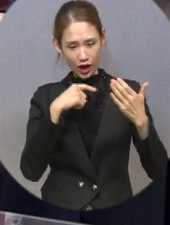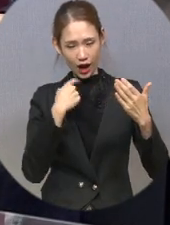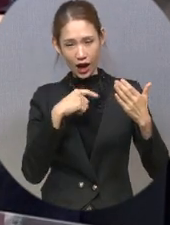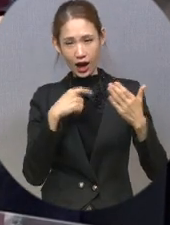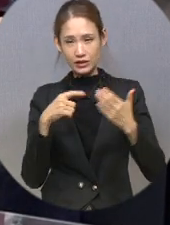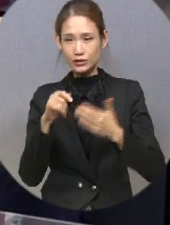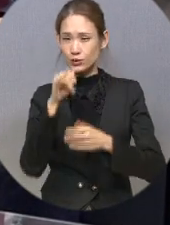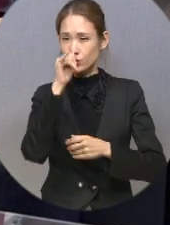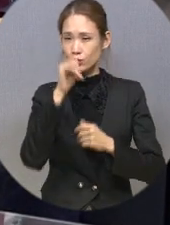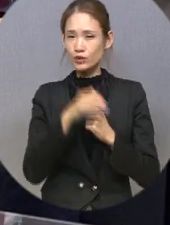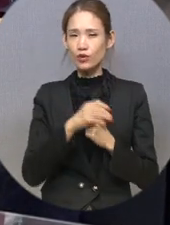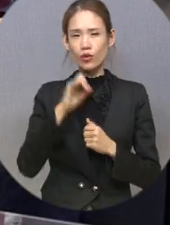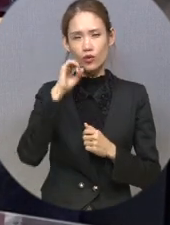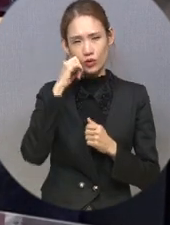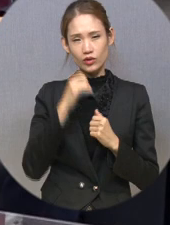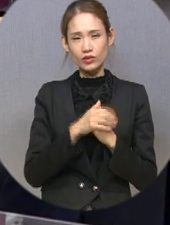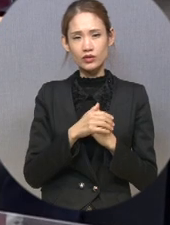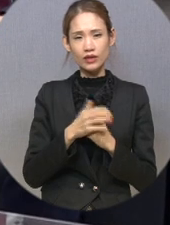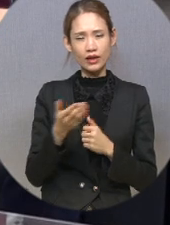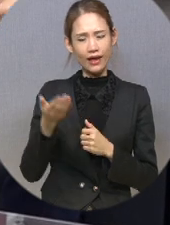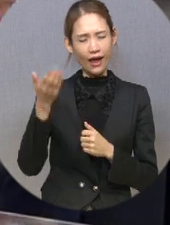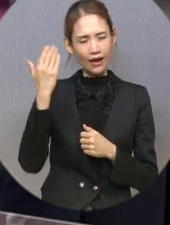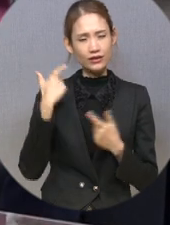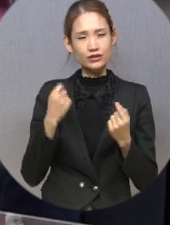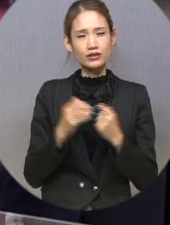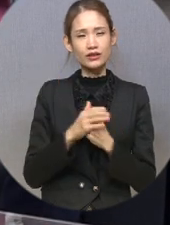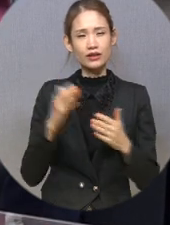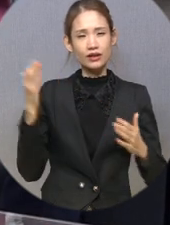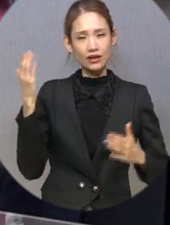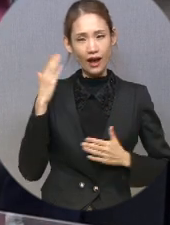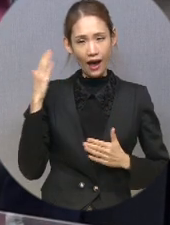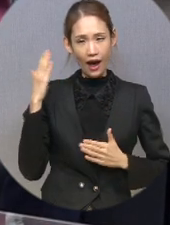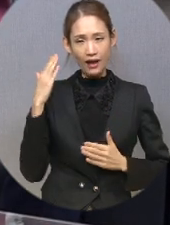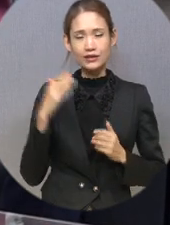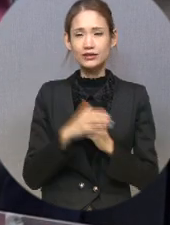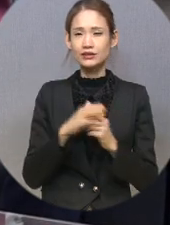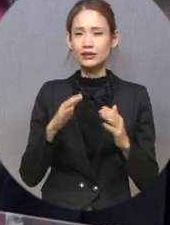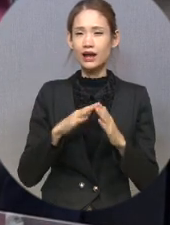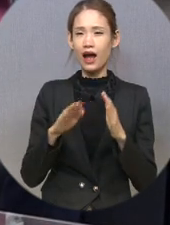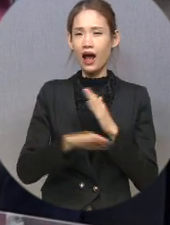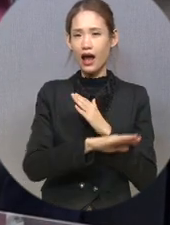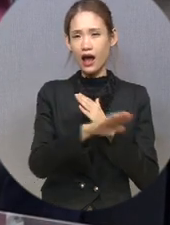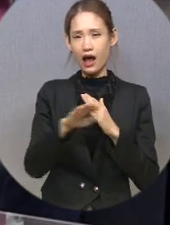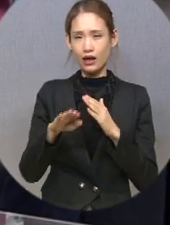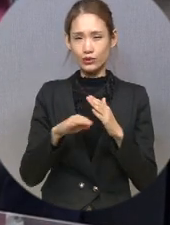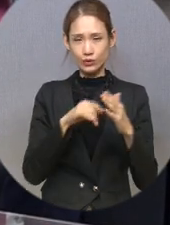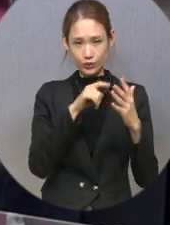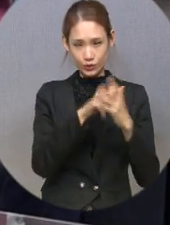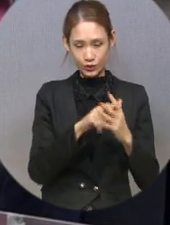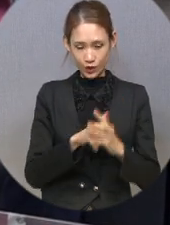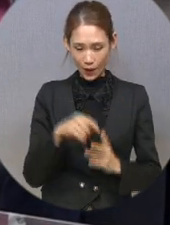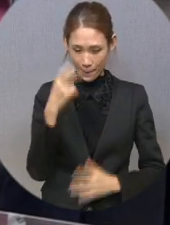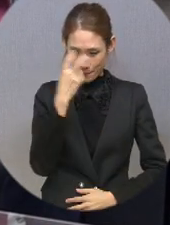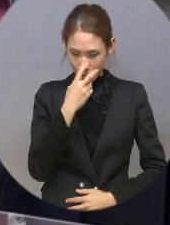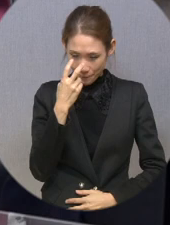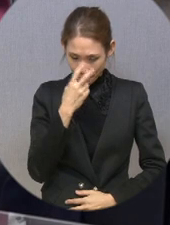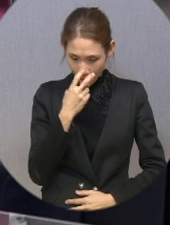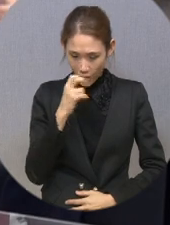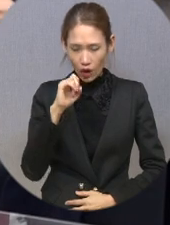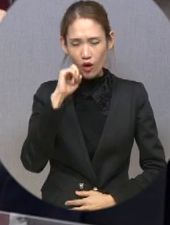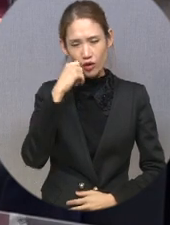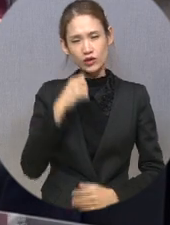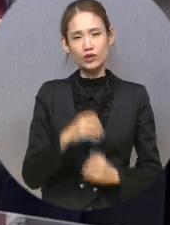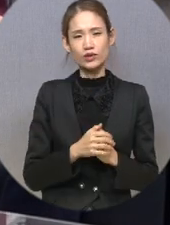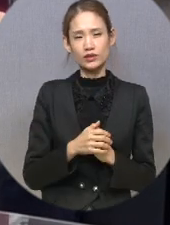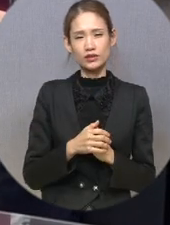않죠. 그런데 전처럼 학생들의 그 집안 형편을 파악하는 것이 쉽지 않아요. 옛날에는